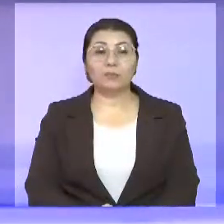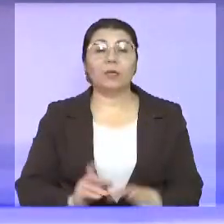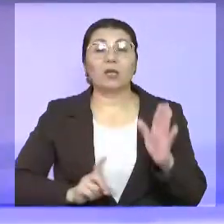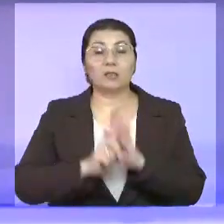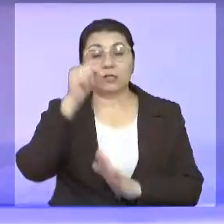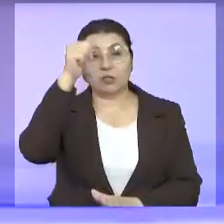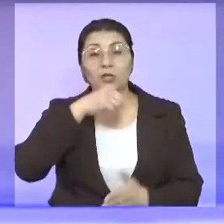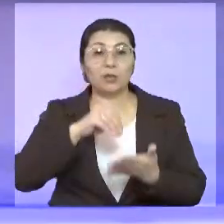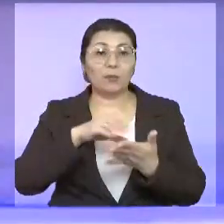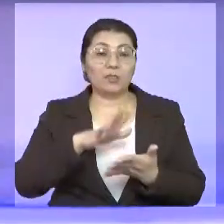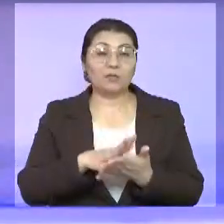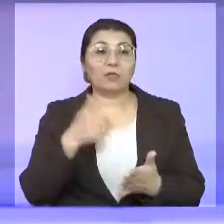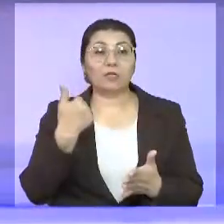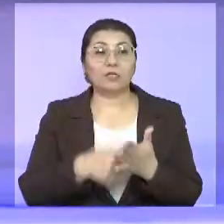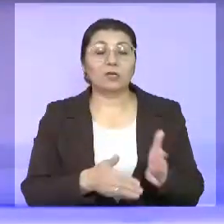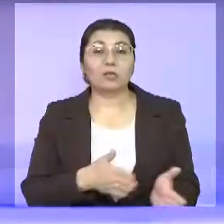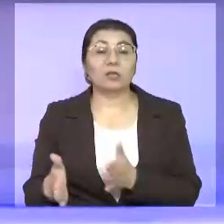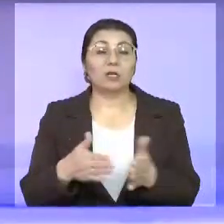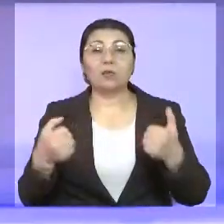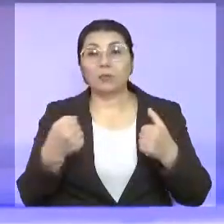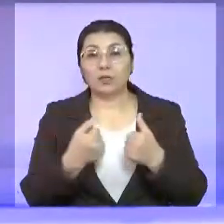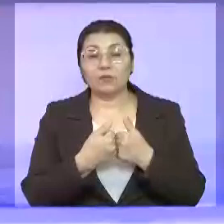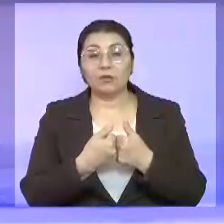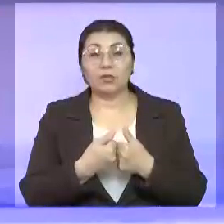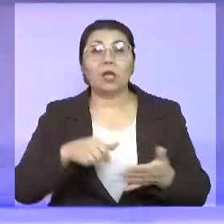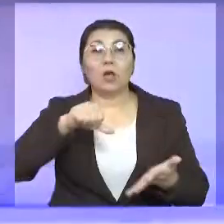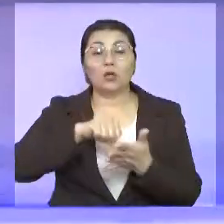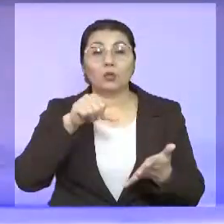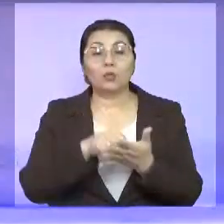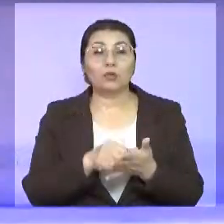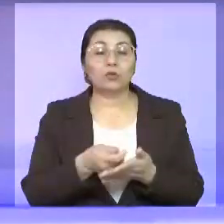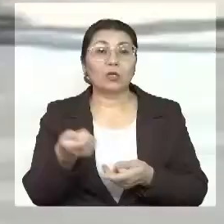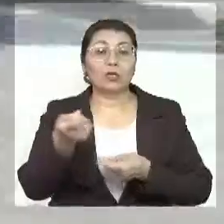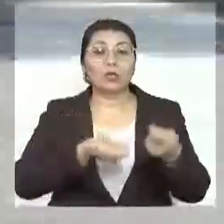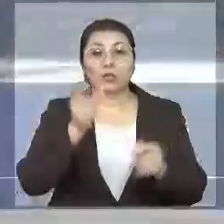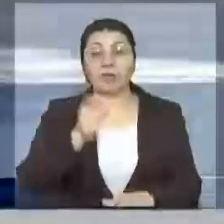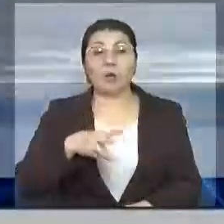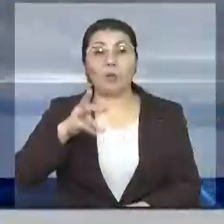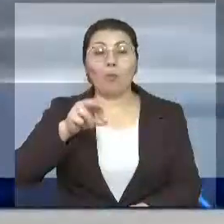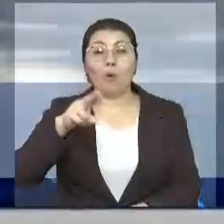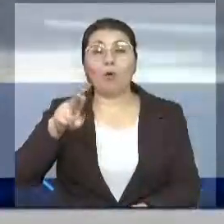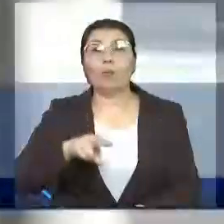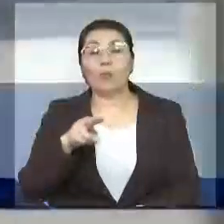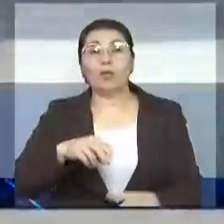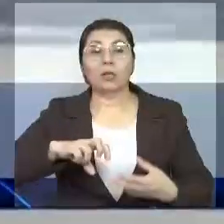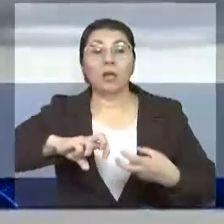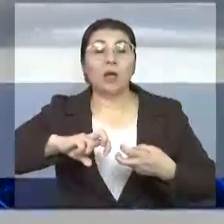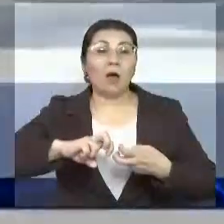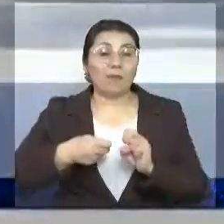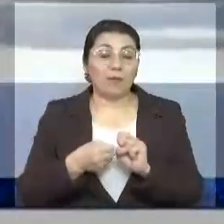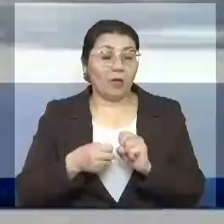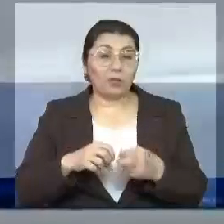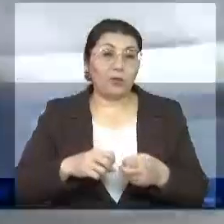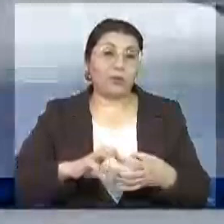С начала года зарегистрировано 6 дорожно-транспортных происшествий с участием водителей мопедов. В результате пострадали 6 человек, в том